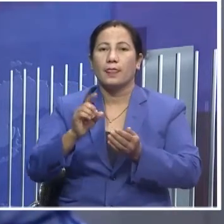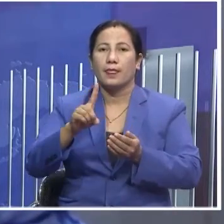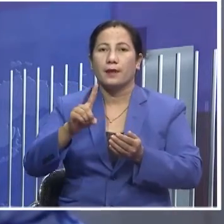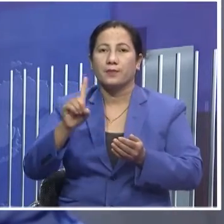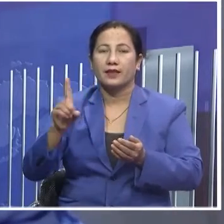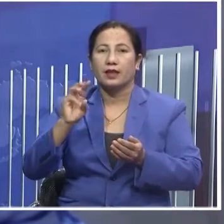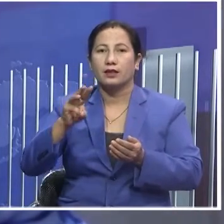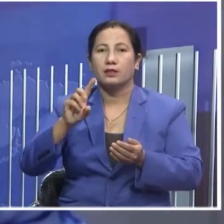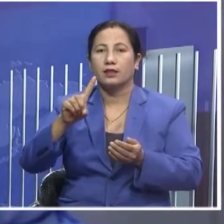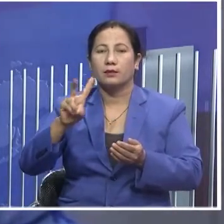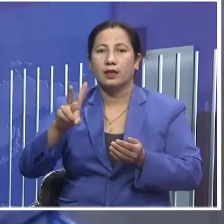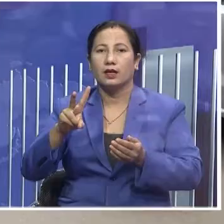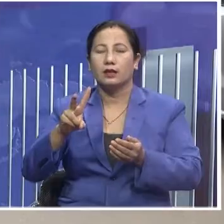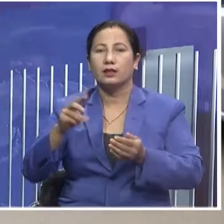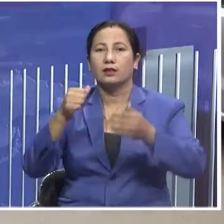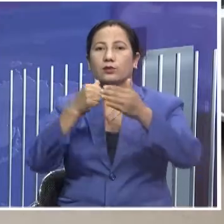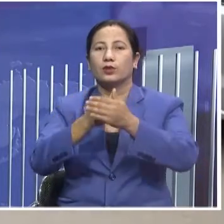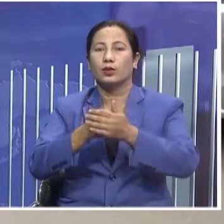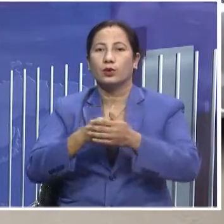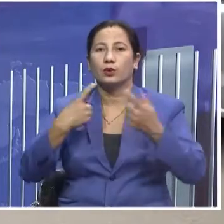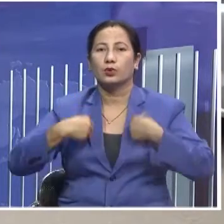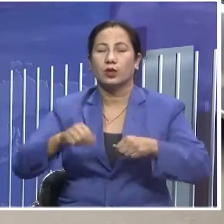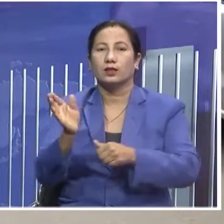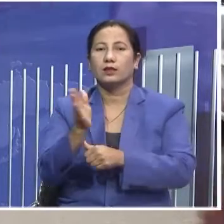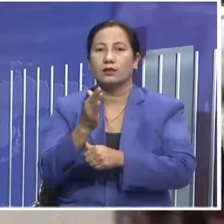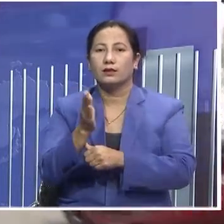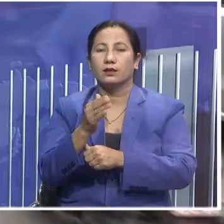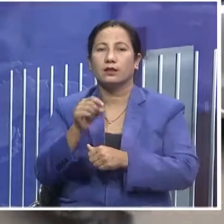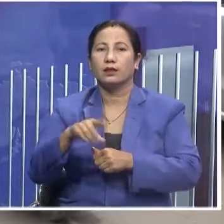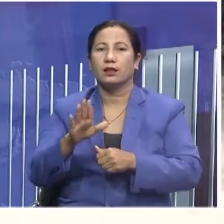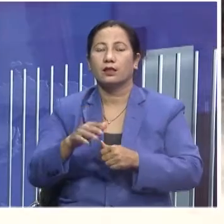11,012 पुगेको स्वास्थ्य मन्त्रालयले जनाएको छ। हाल देशभर